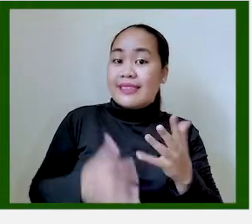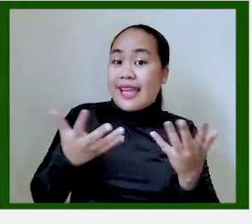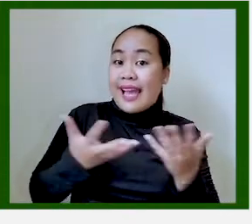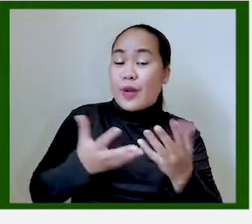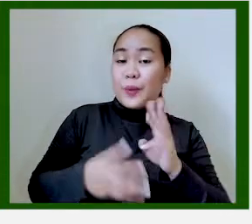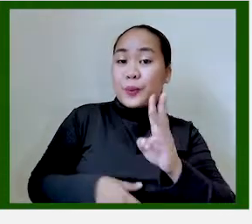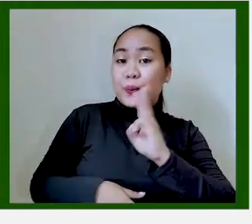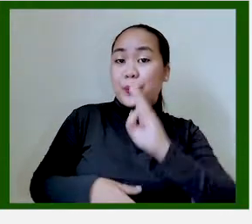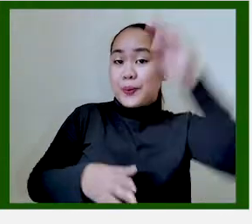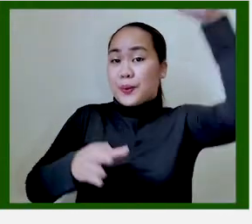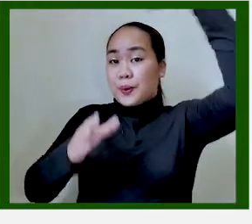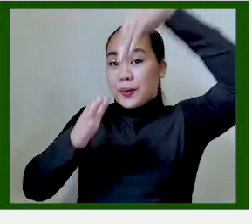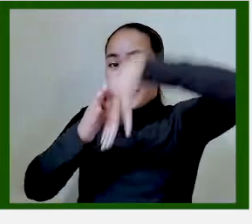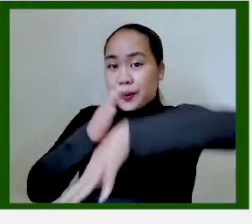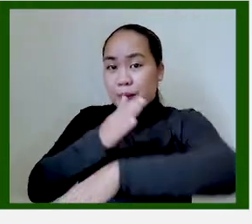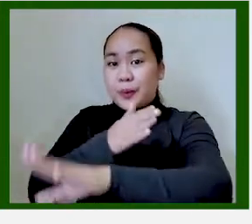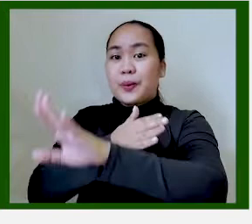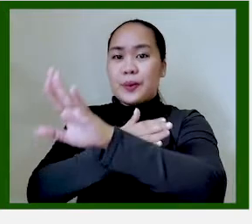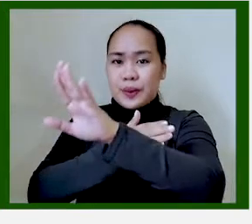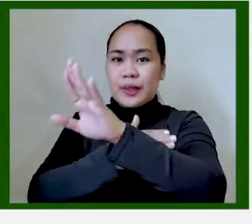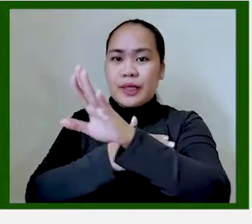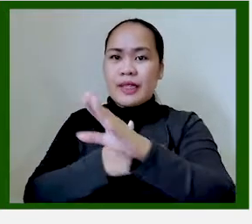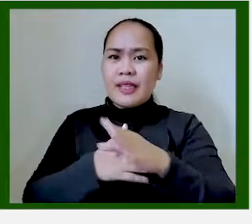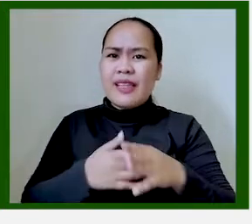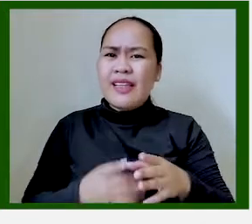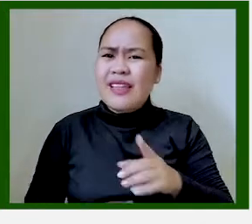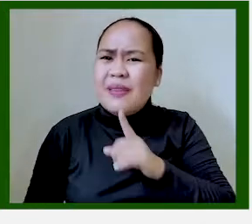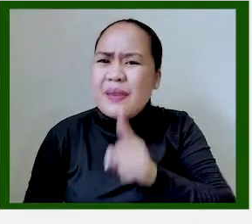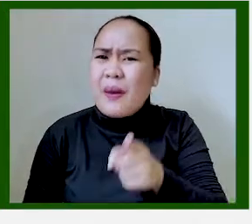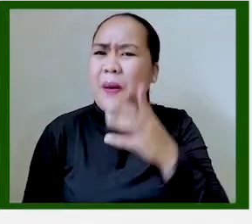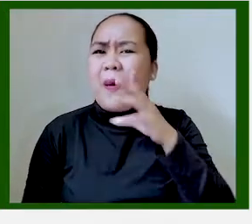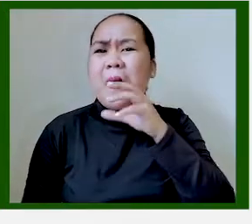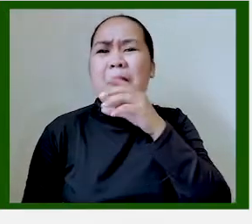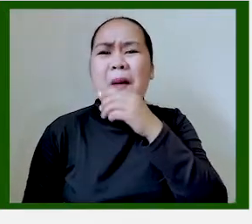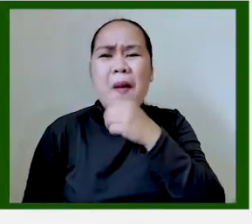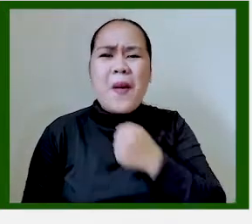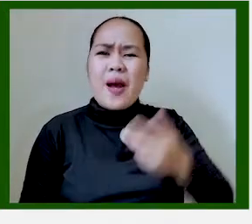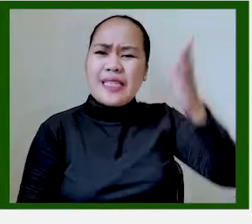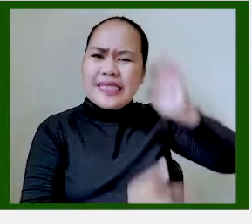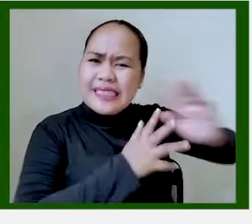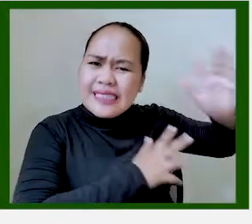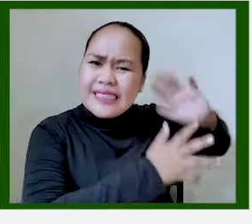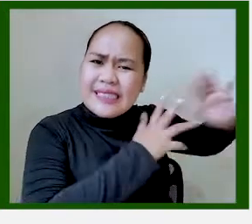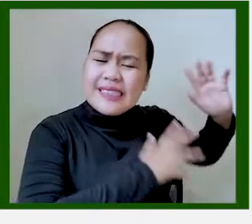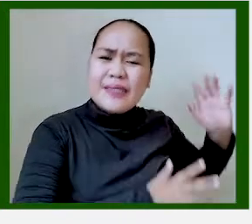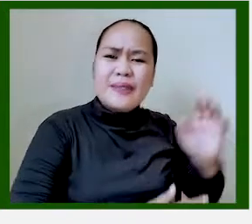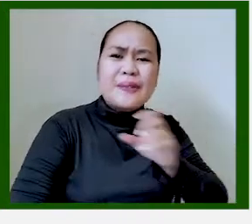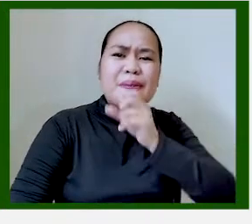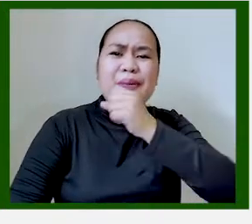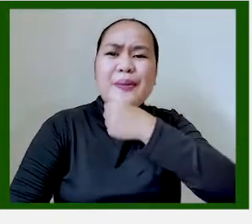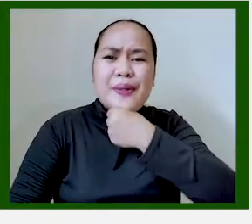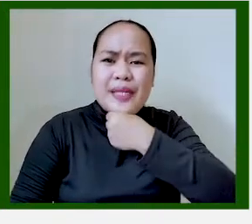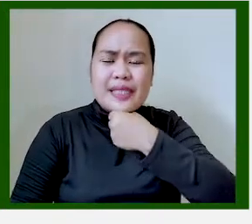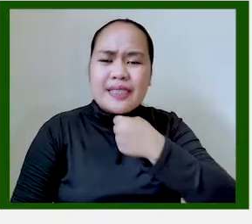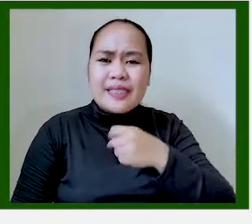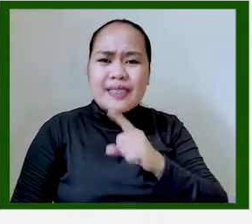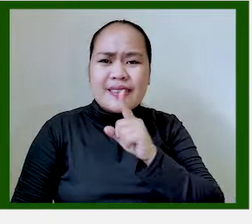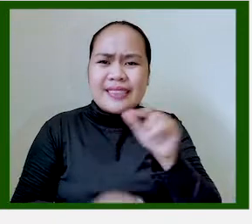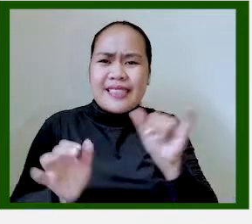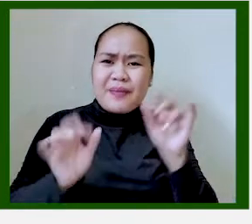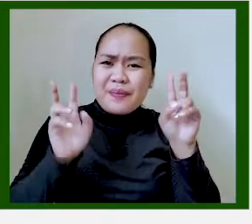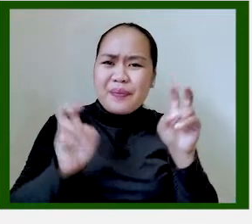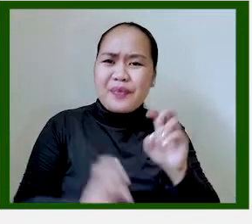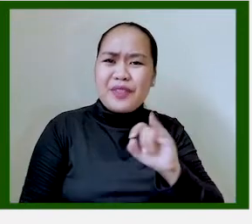So sa katandaan, no, medyo Jurassic na rin ang ating drainage lines, particularly in Ortigas